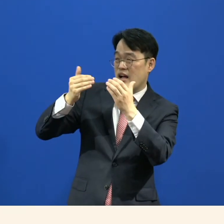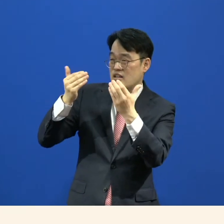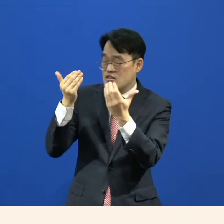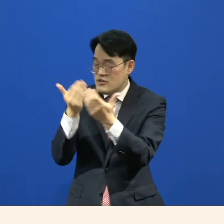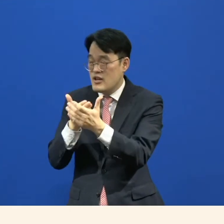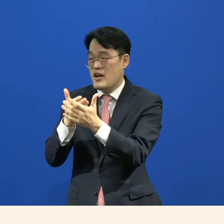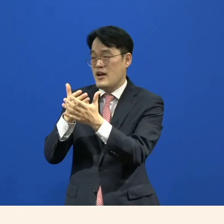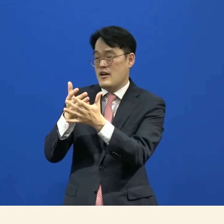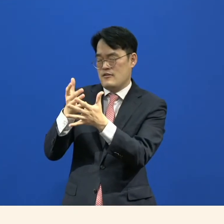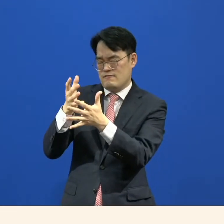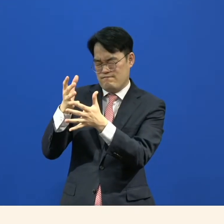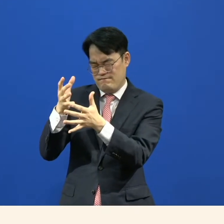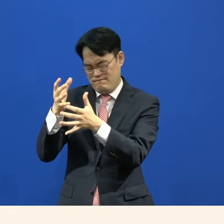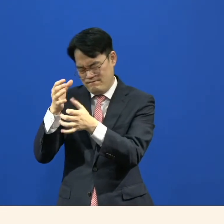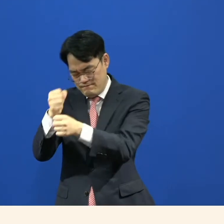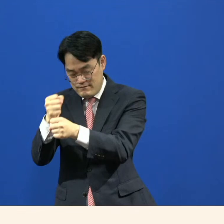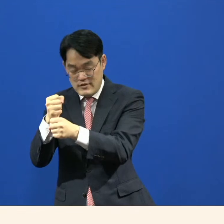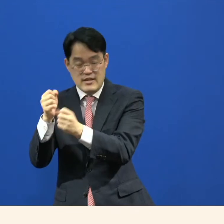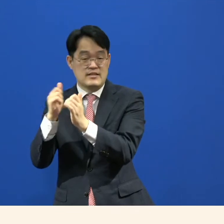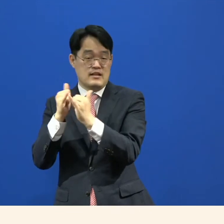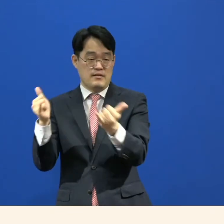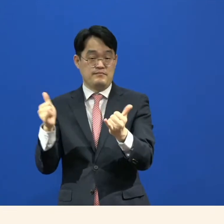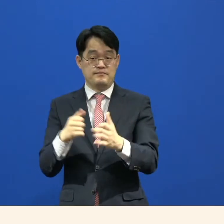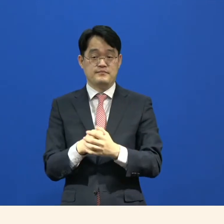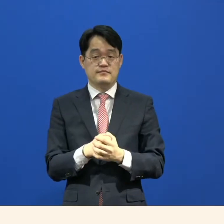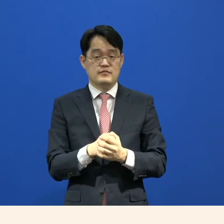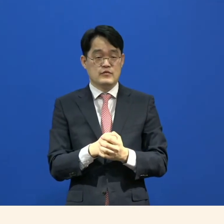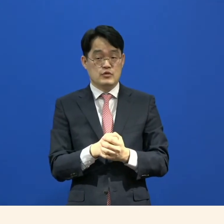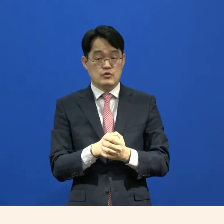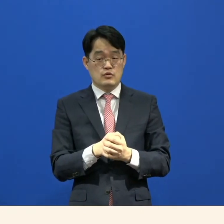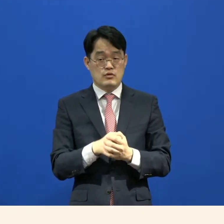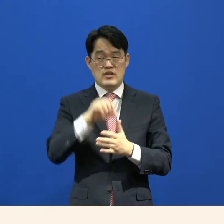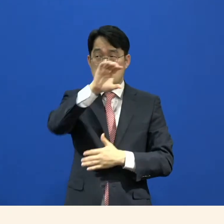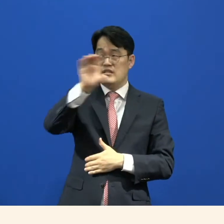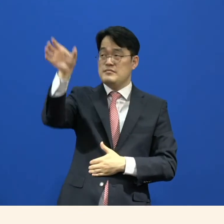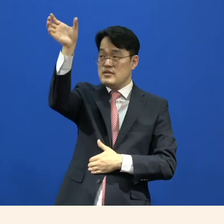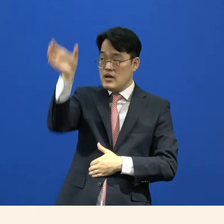그는 다른 사람이 발견하지 못했던 것을 발견한 것입니다.